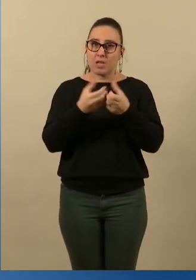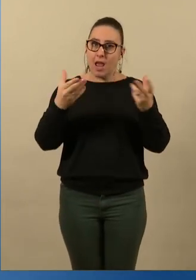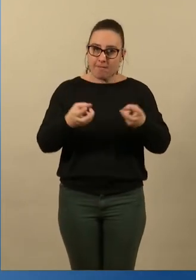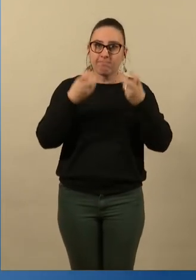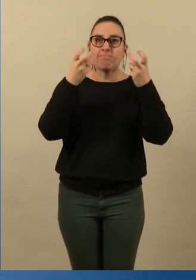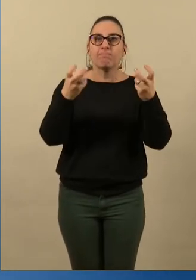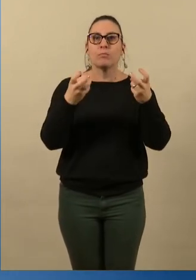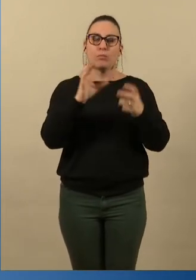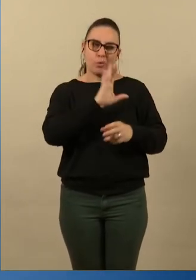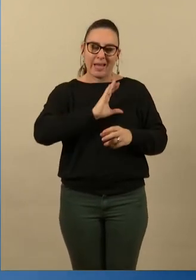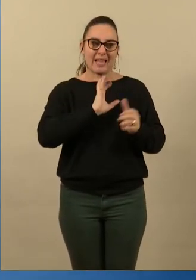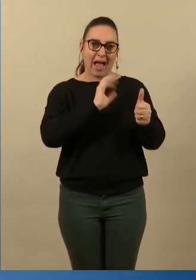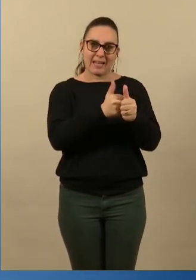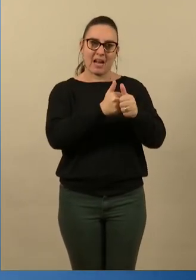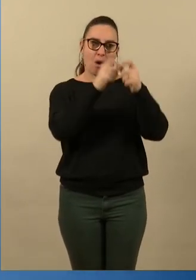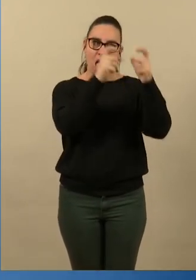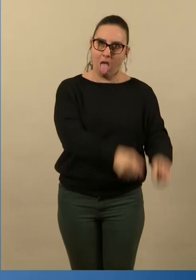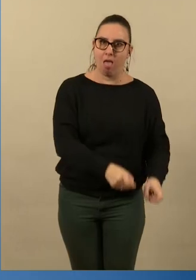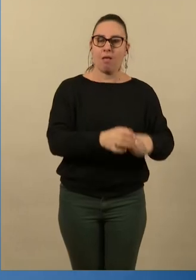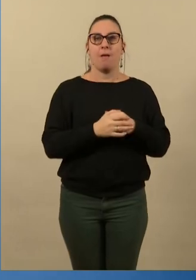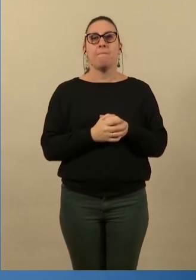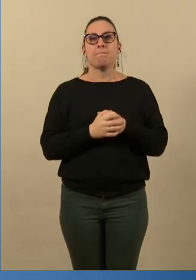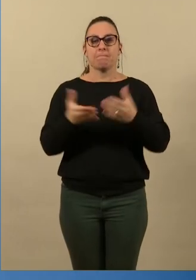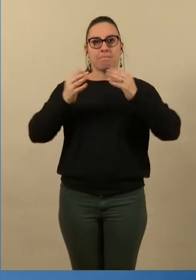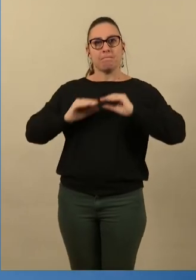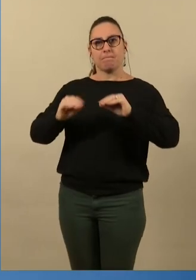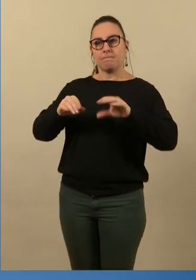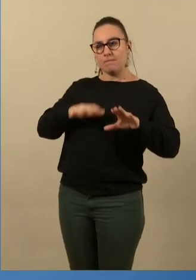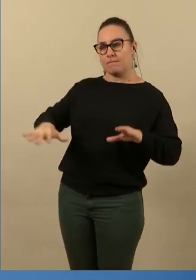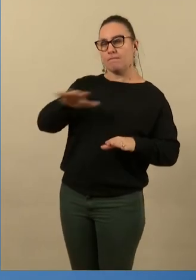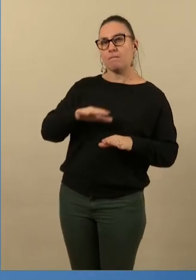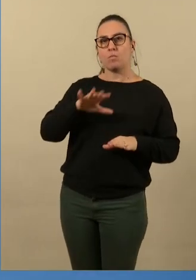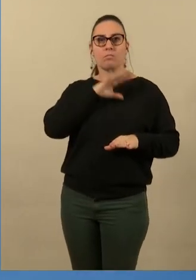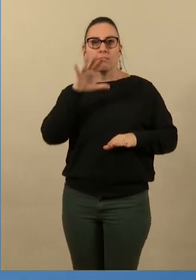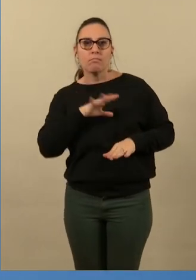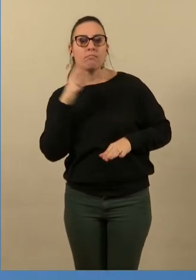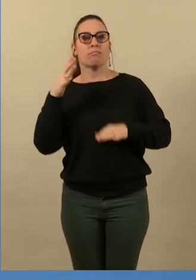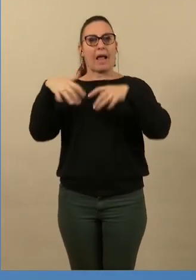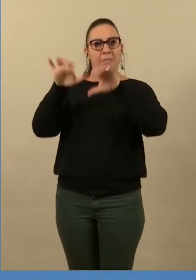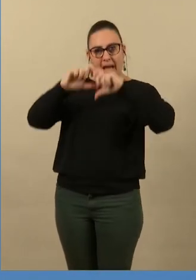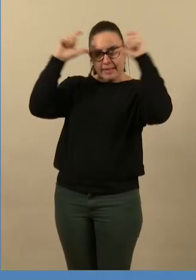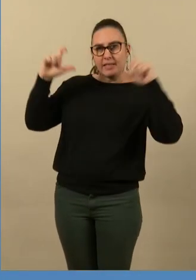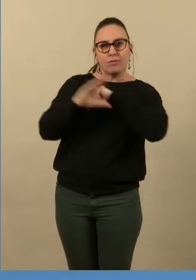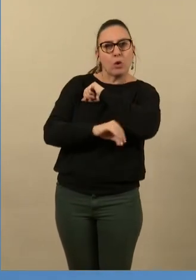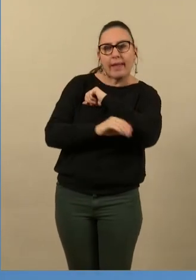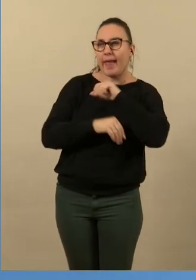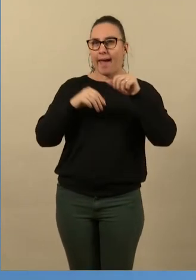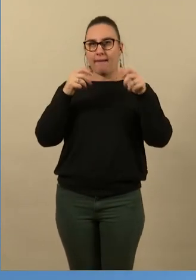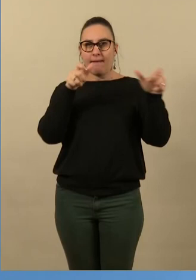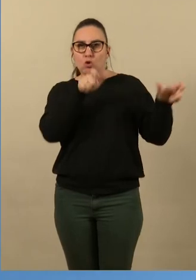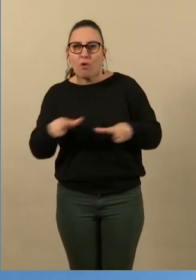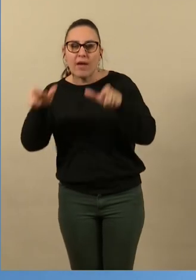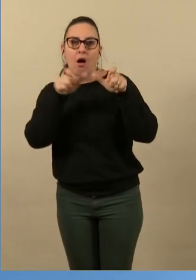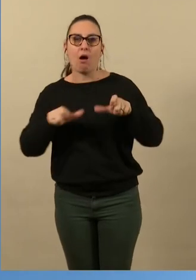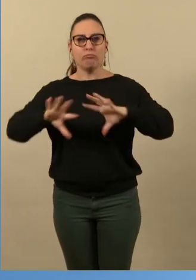dédiés à la lutte contre le harcèlement la formation de l'ensemble des personnels enseignants administratif surveillant afin de